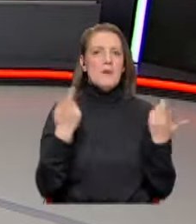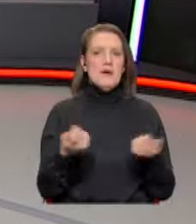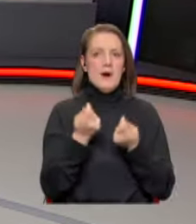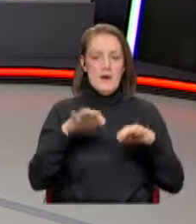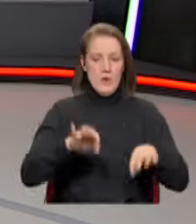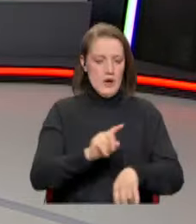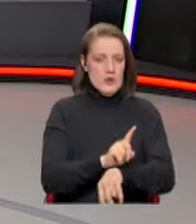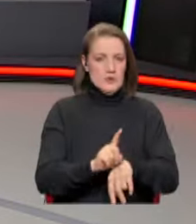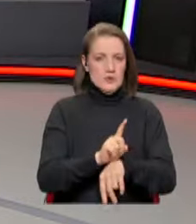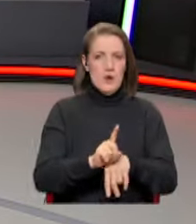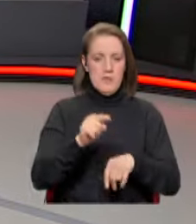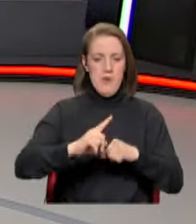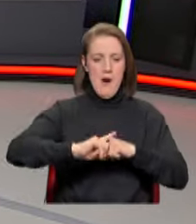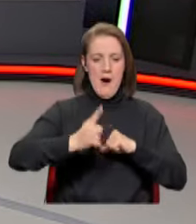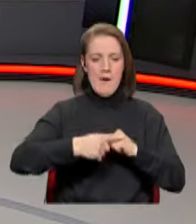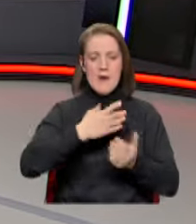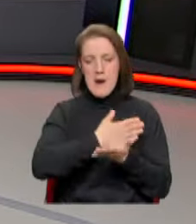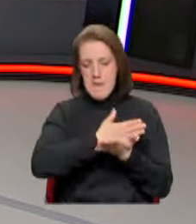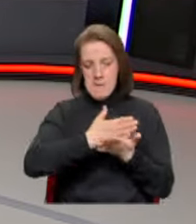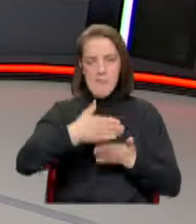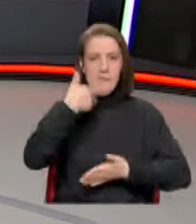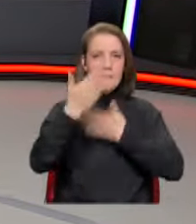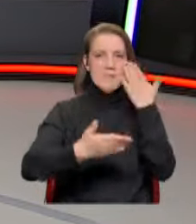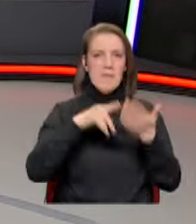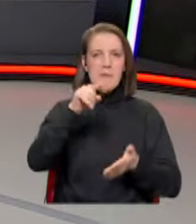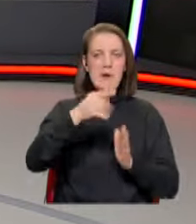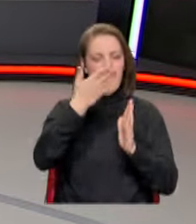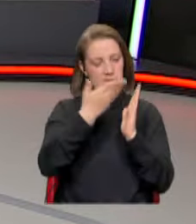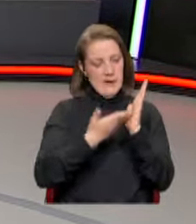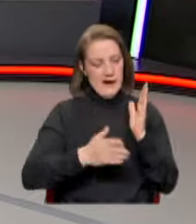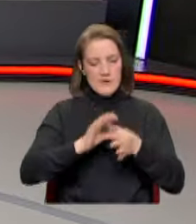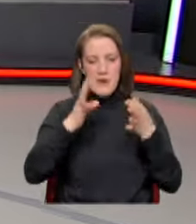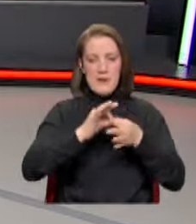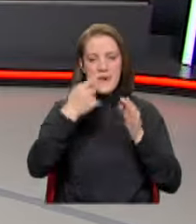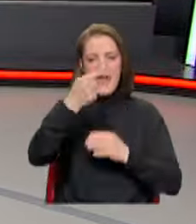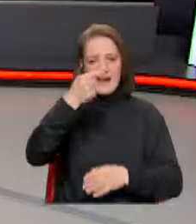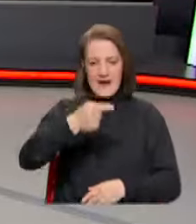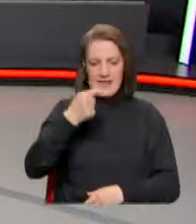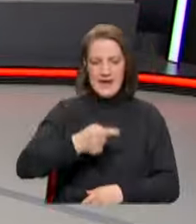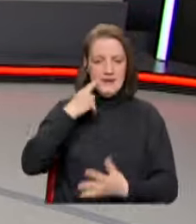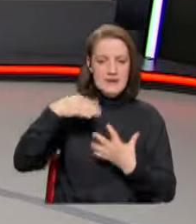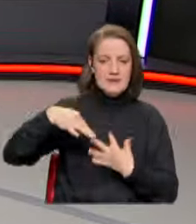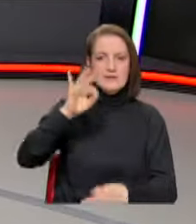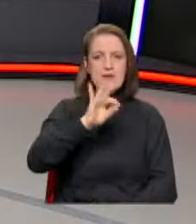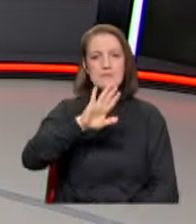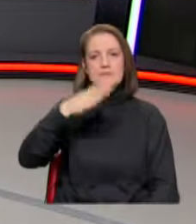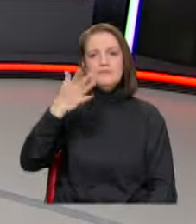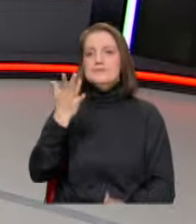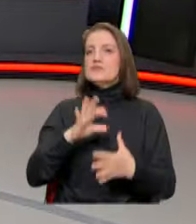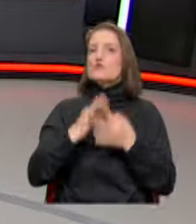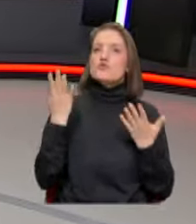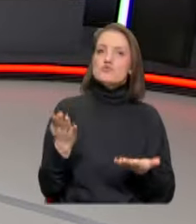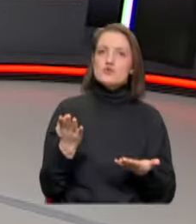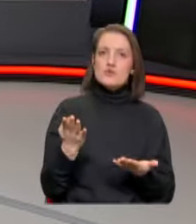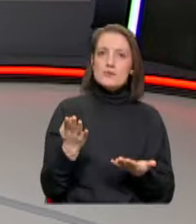Şimdi burada süre bu hafta bütün hafta anlattık zaten bütün burada nasıl çözüleceğine dair satır satır insanlar başkaları nasıl